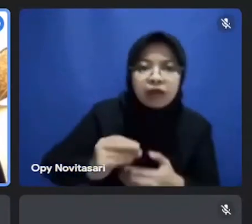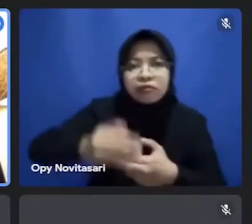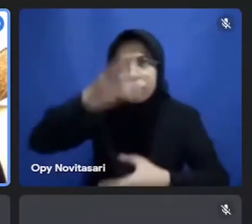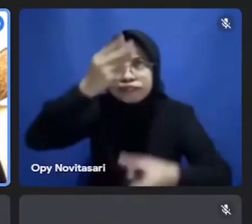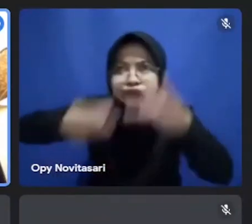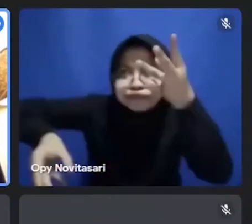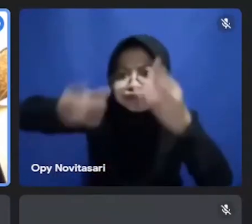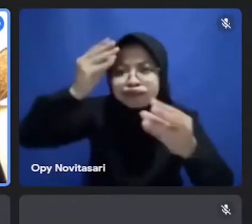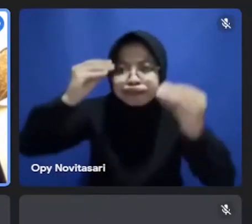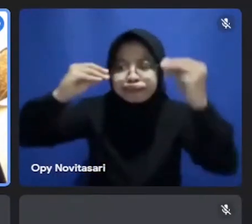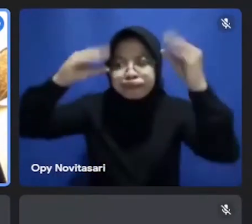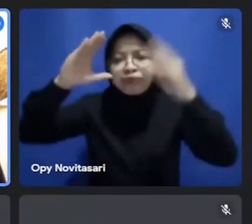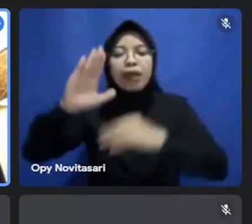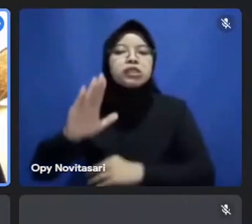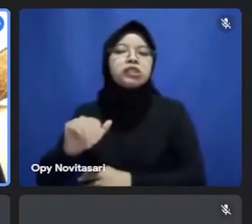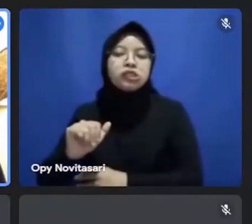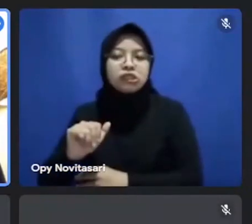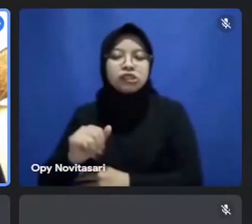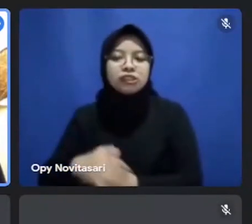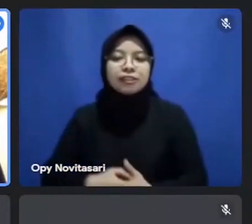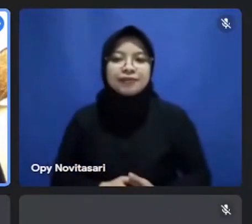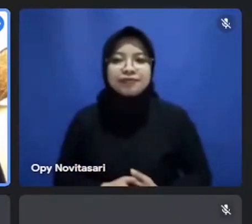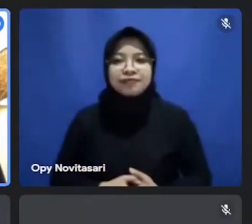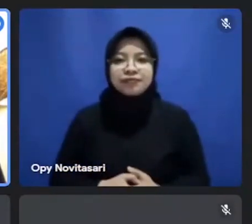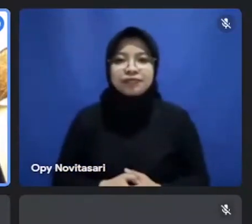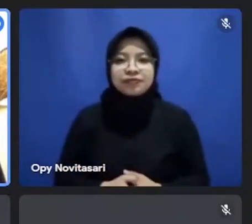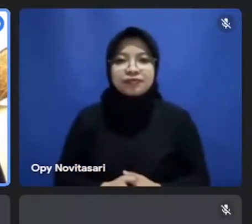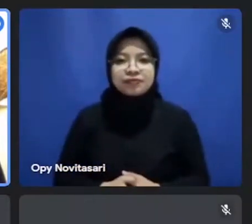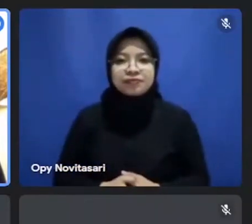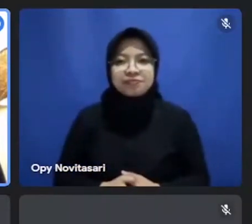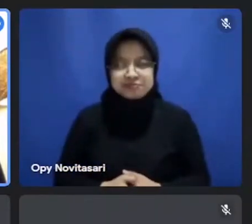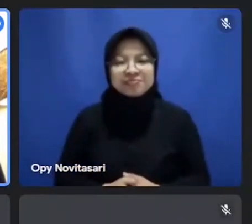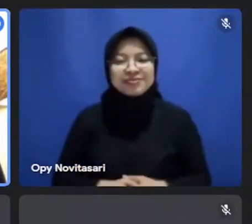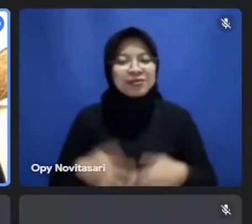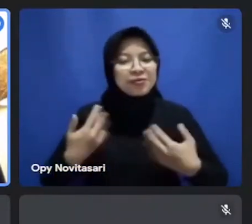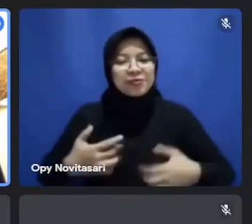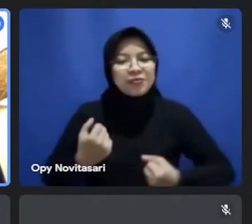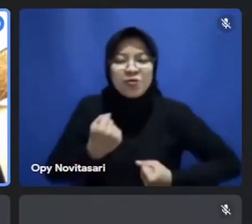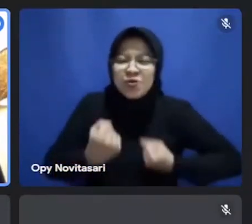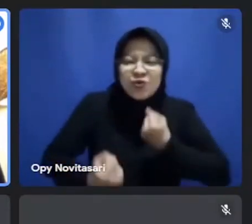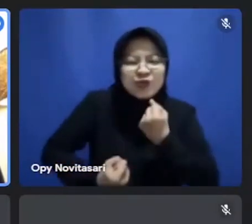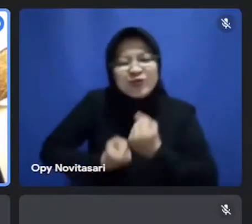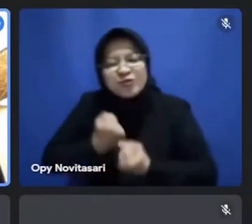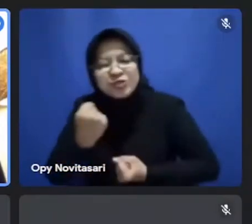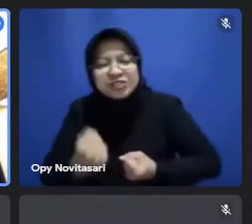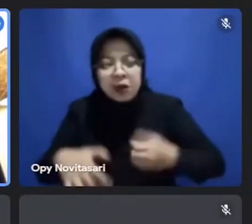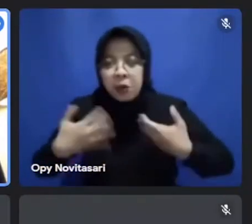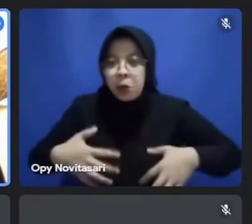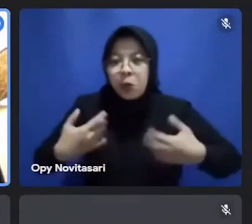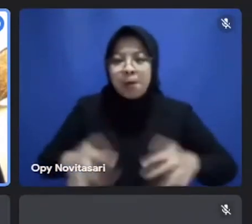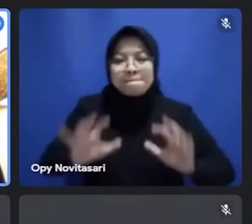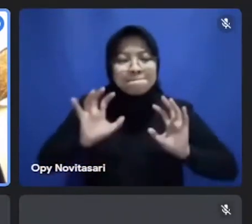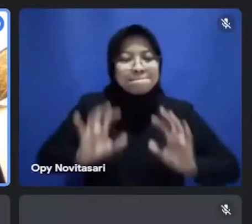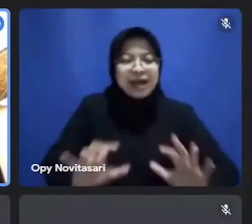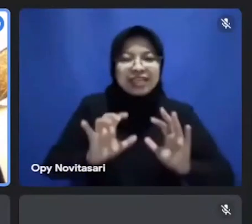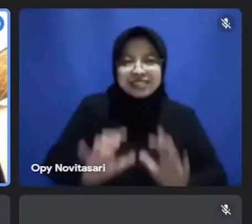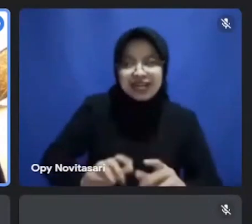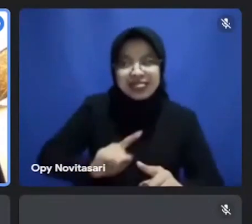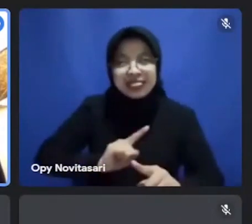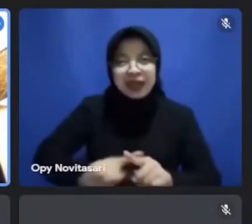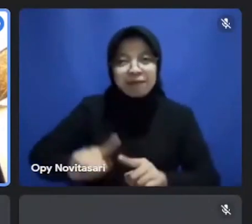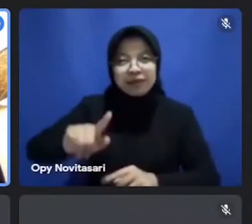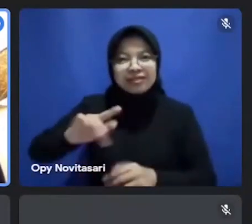pelajari sebelumnya butuh usaha besar untuk untuk menuju ke situ tapi juga